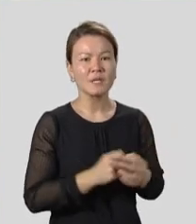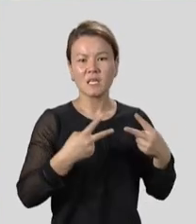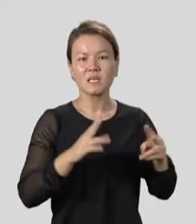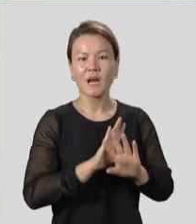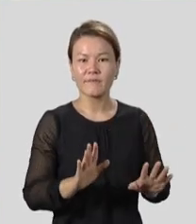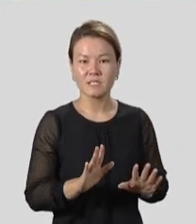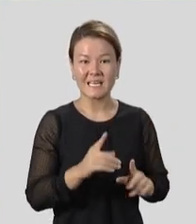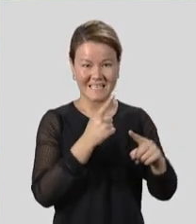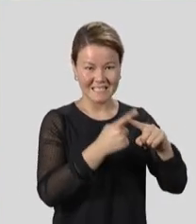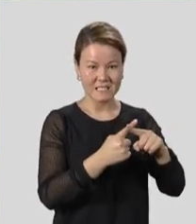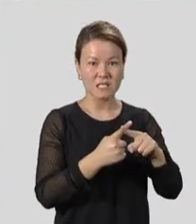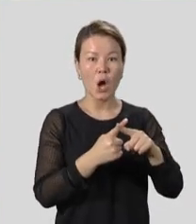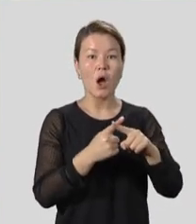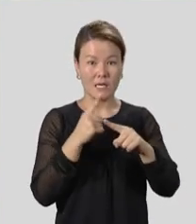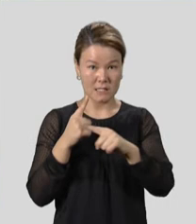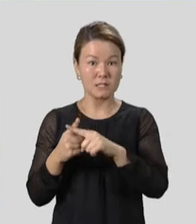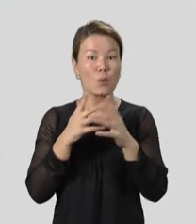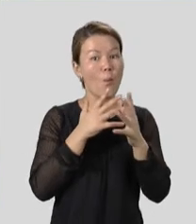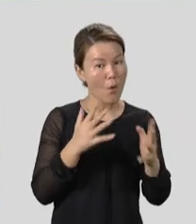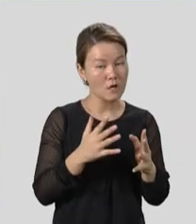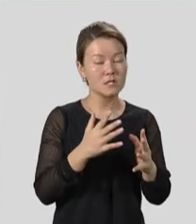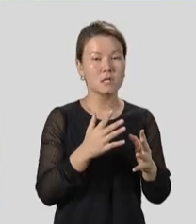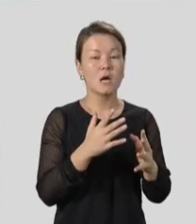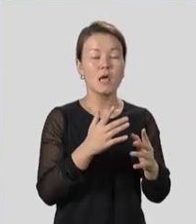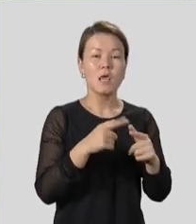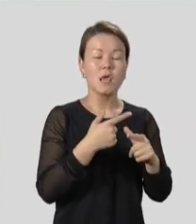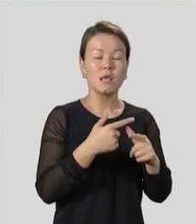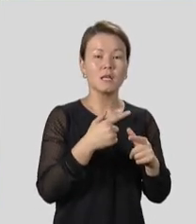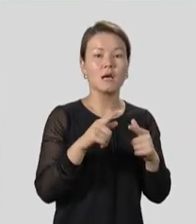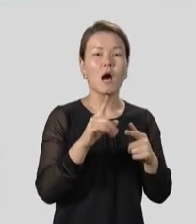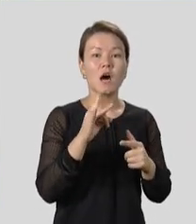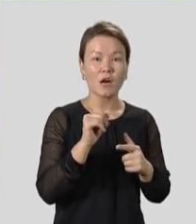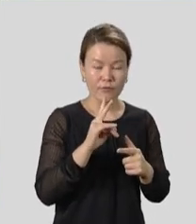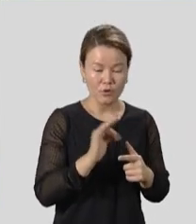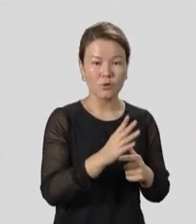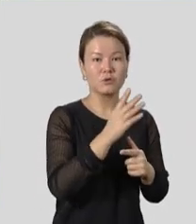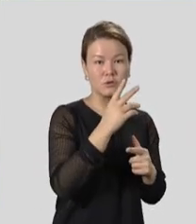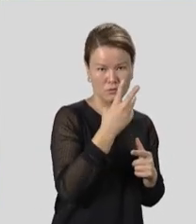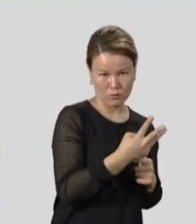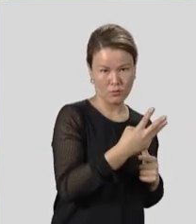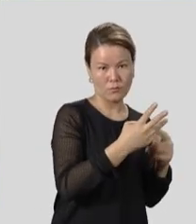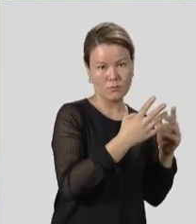Неравенство х больше либо равно минус 3, но меньше либо равно 4.